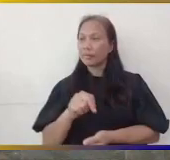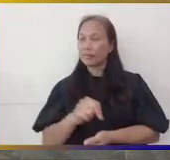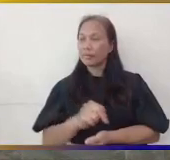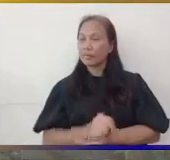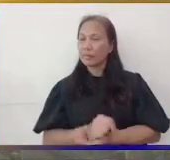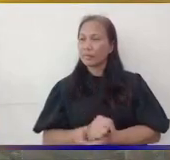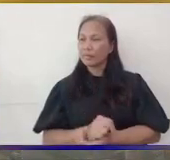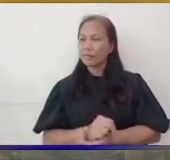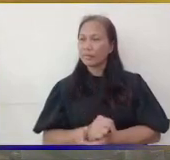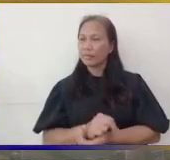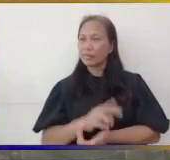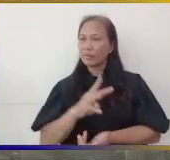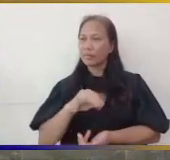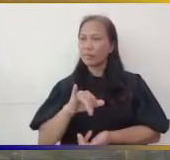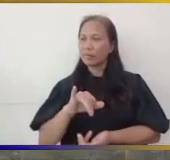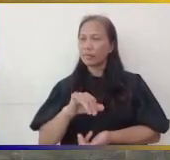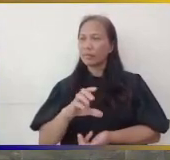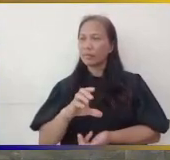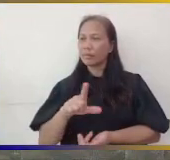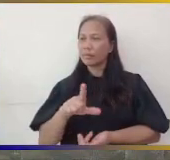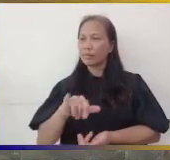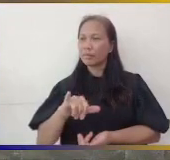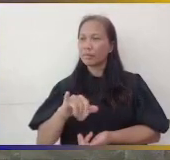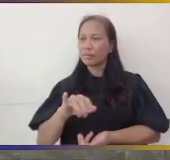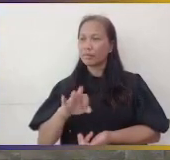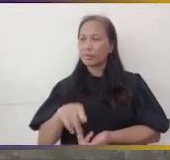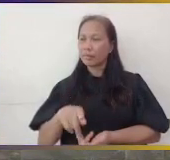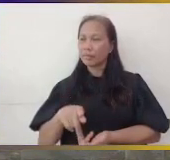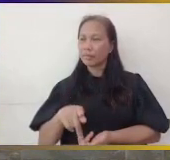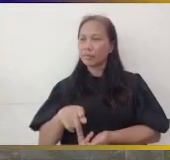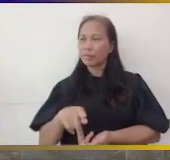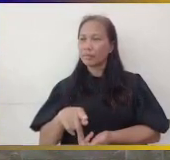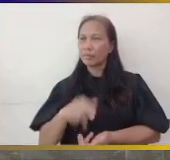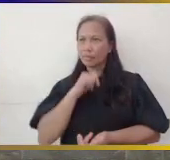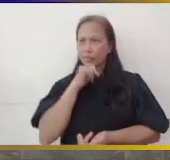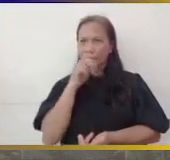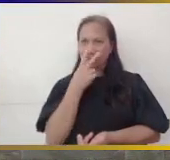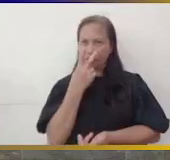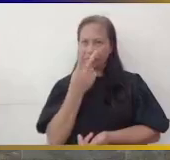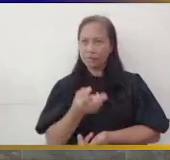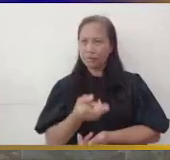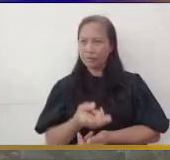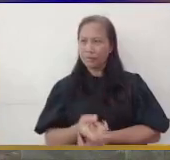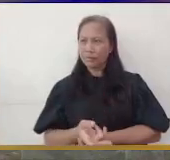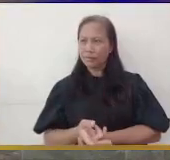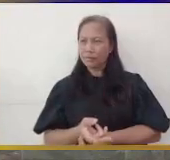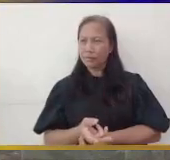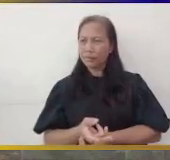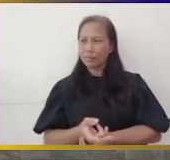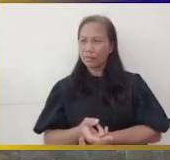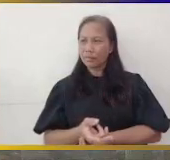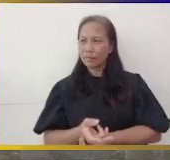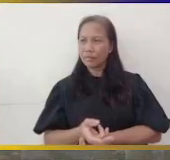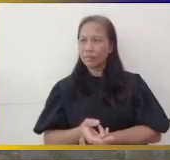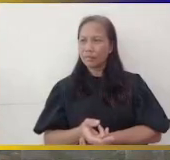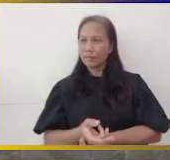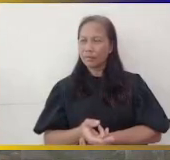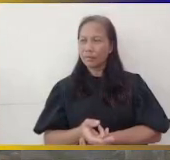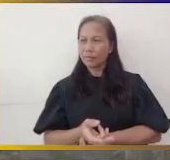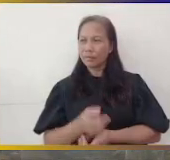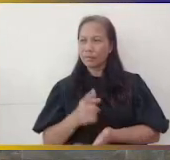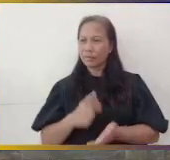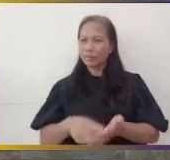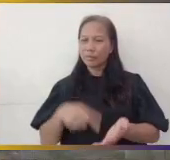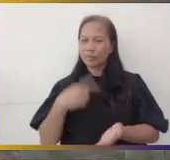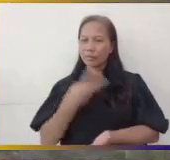ah hindi po siya nakita mga kapatid na na talagang hindi po siya kumbaga yung pagkakakilala kay white le ay may